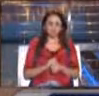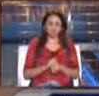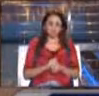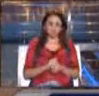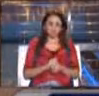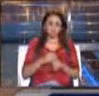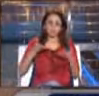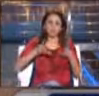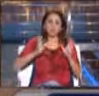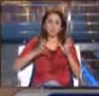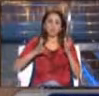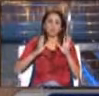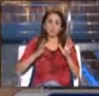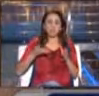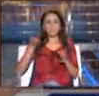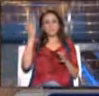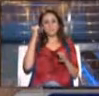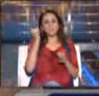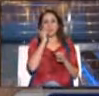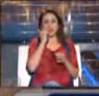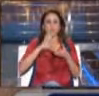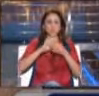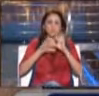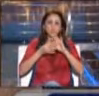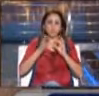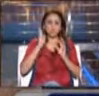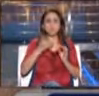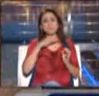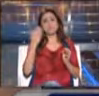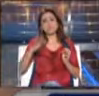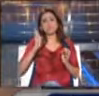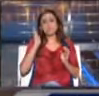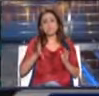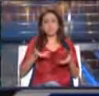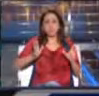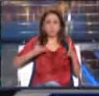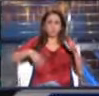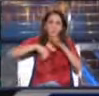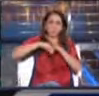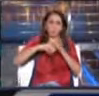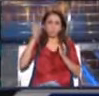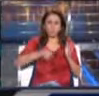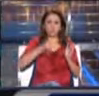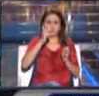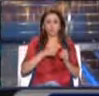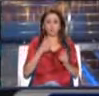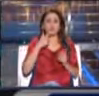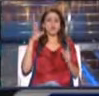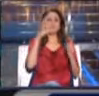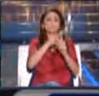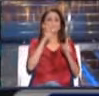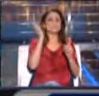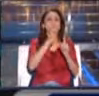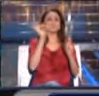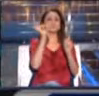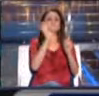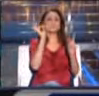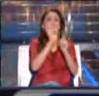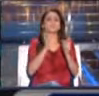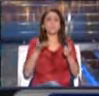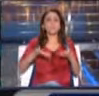دلوقتي لعيبه الاهلي دي كان ممكن يموتوا في ماتش بورسعيد ولا لا يا استاذ شوقي؟ طبعا. طيب هما ليه بيهاجموا لعيبه الاهلي وبيشتموه؟ يعني دلوقتي